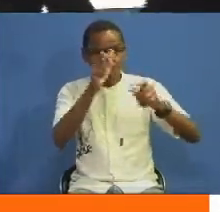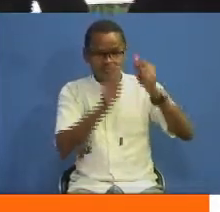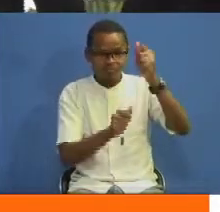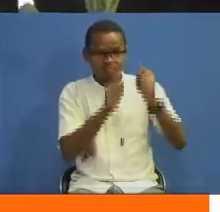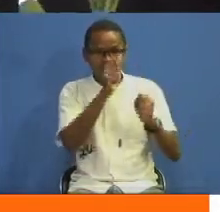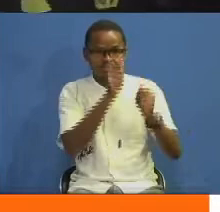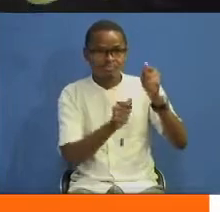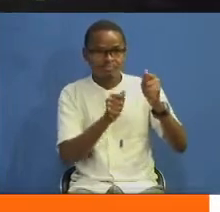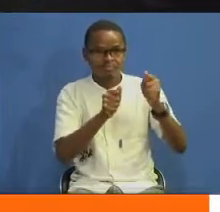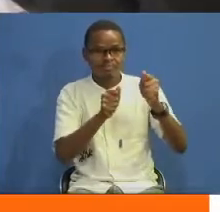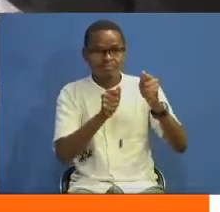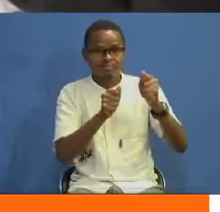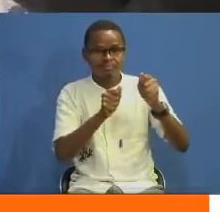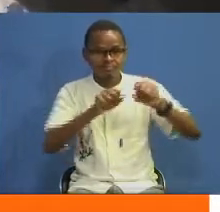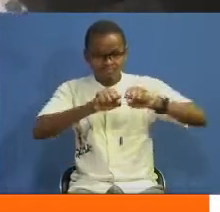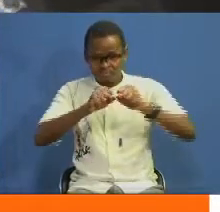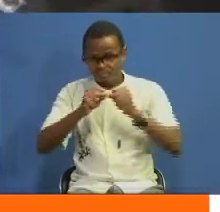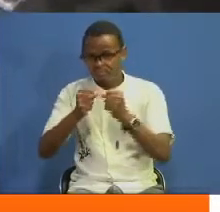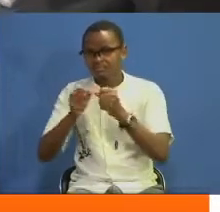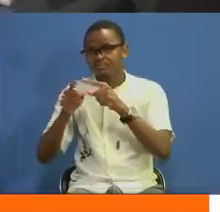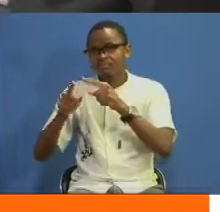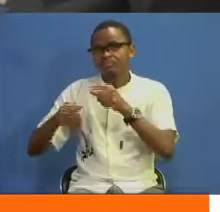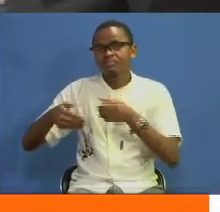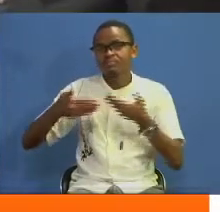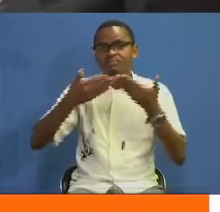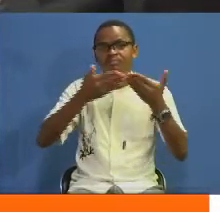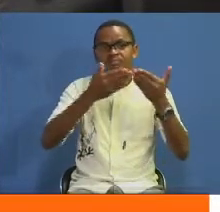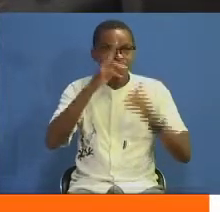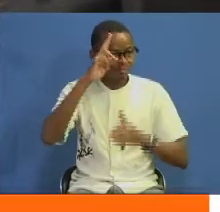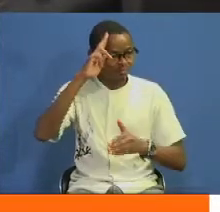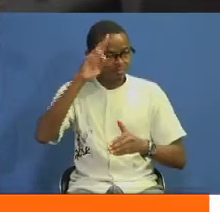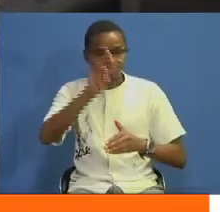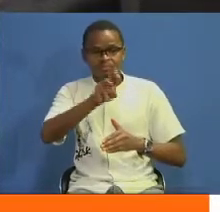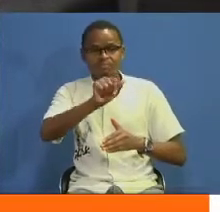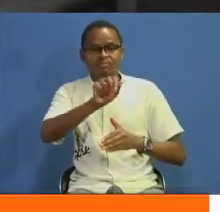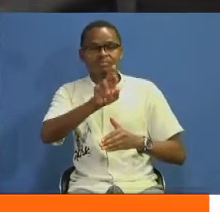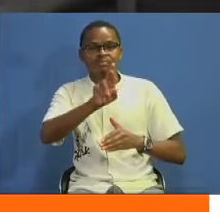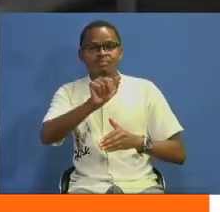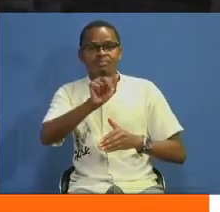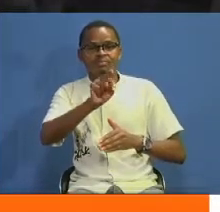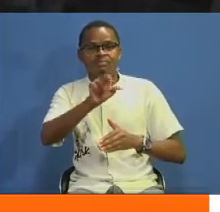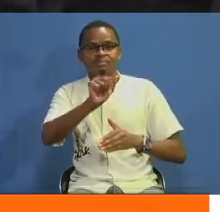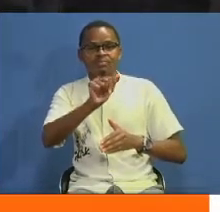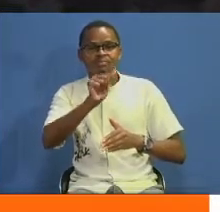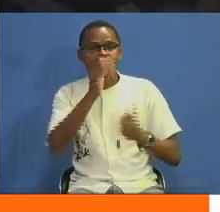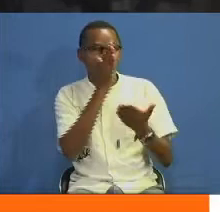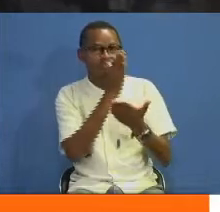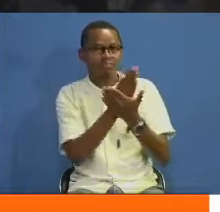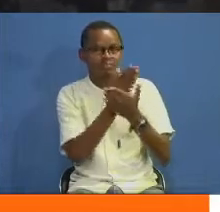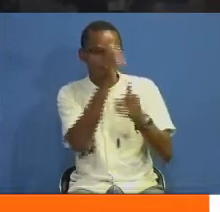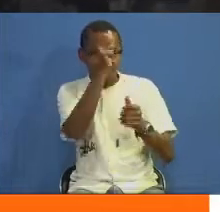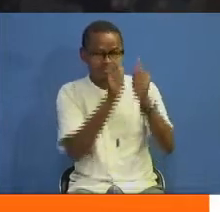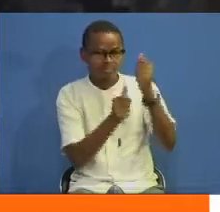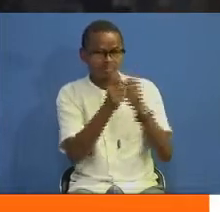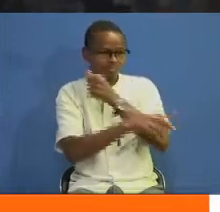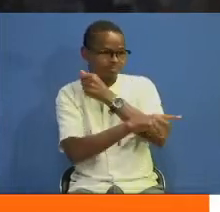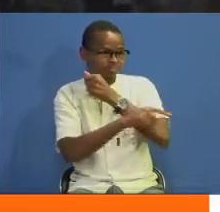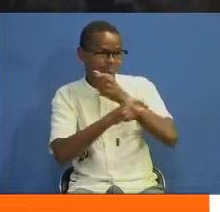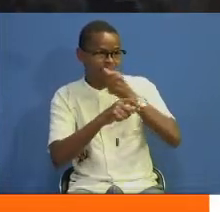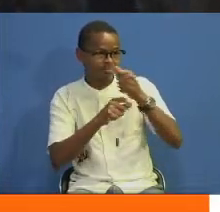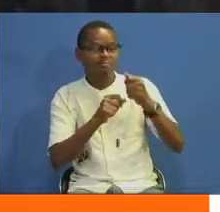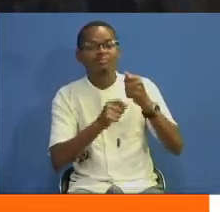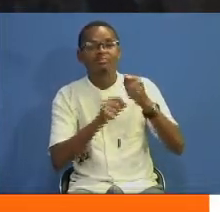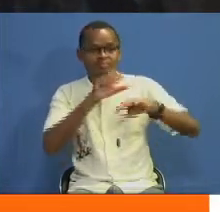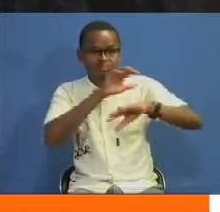ambayo iliharibika kidogo ilipelekwa katika kituo cha polisi cha Malanga kuzuia wizi wa maziwa. Raia wameonywa dhidi ya